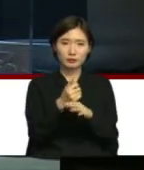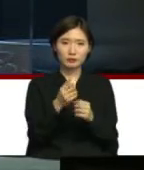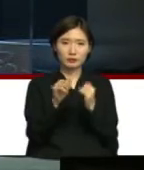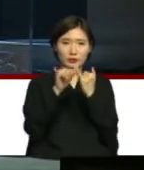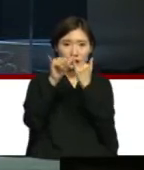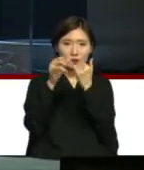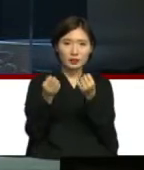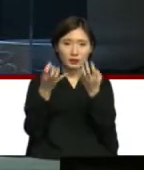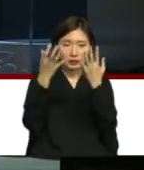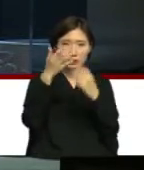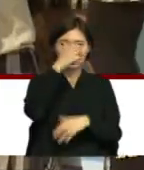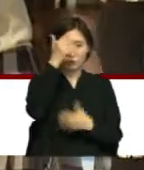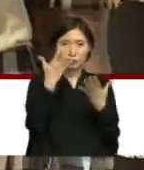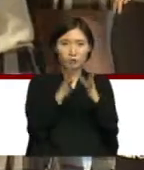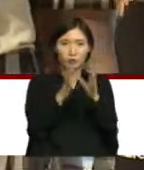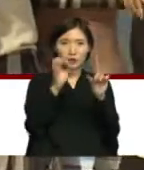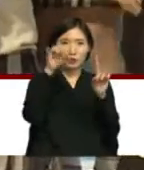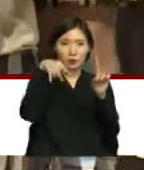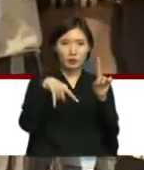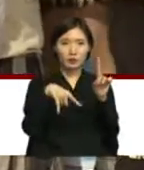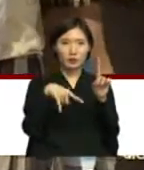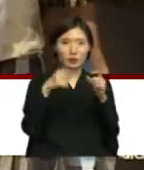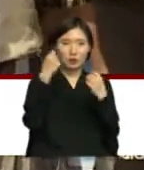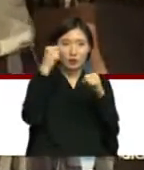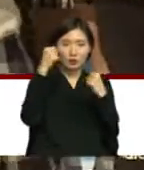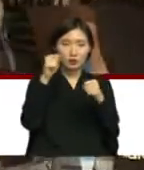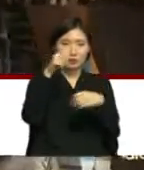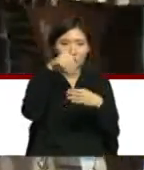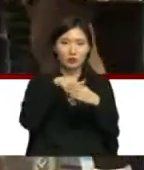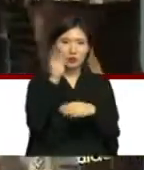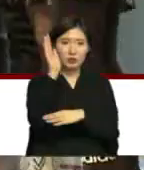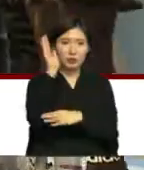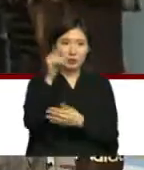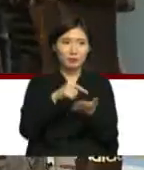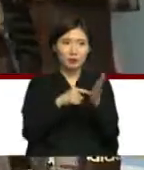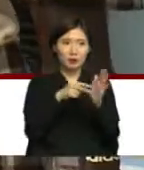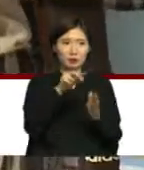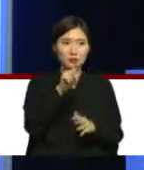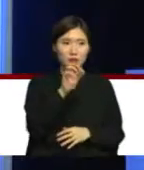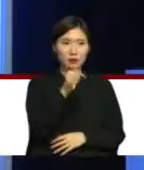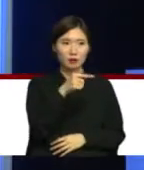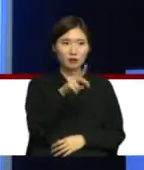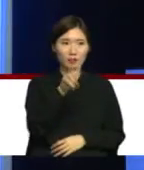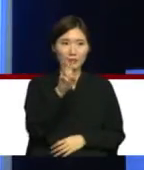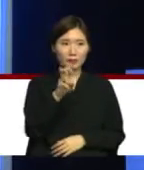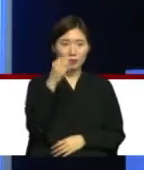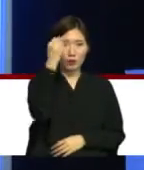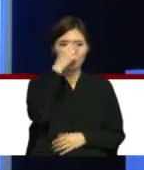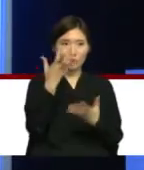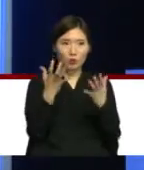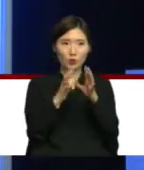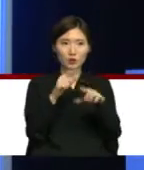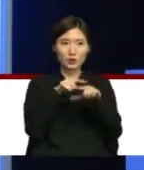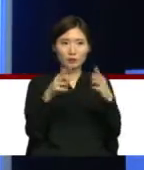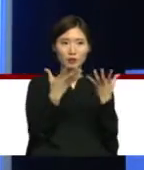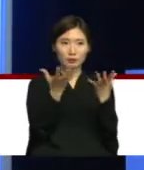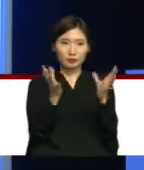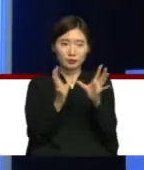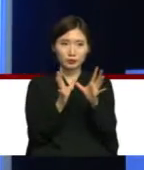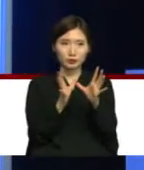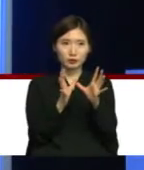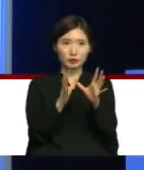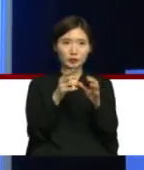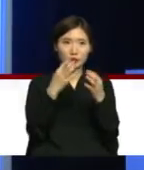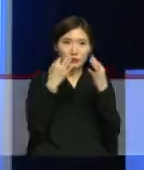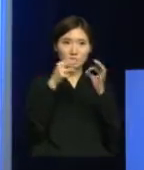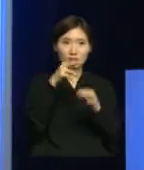시상식에서 청소년부 대상은 연극으로 선거 이야기를 풀어낸 성남고 패밀리가 일반부에서는 참정권 확대를 주장한